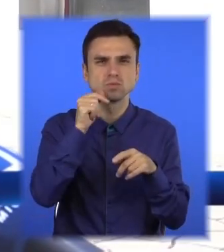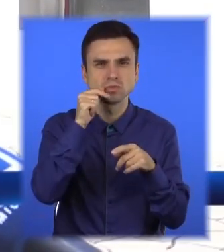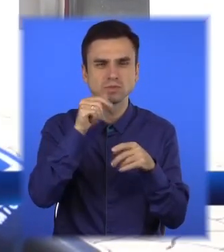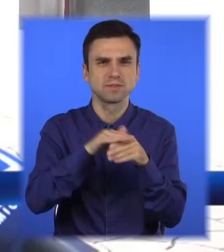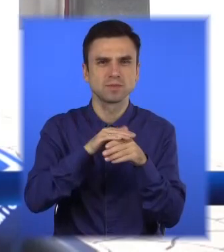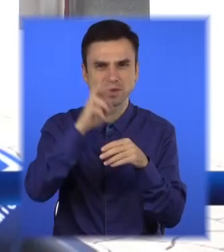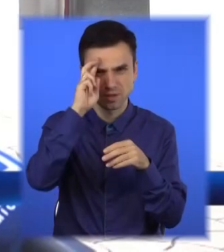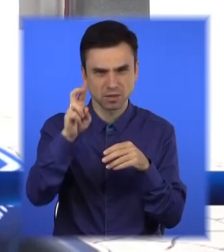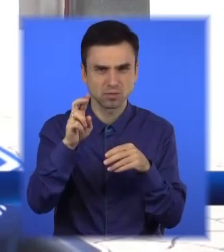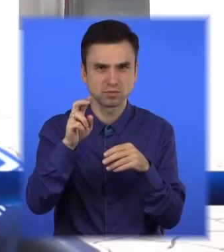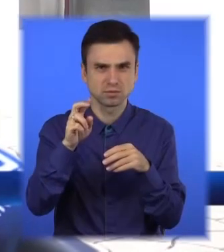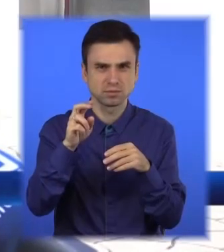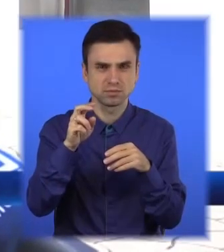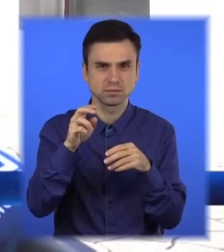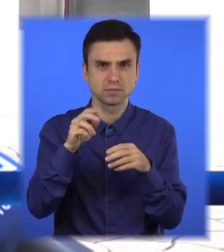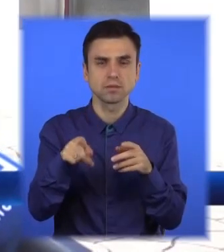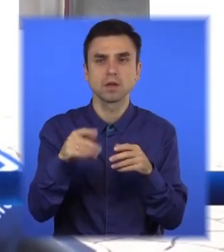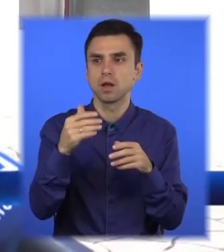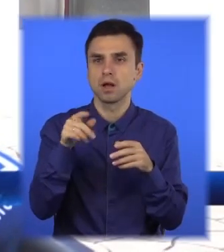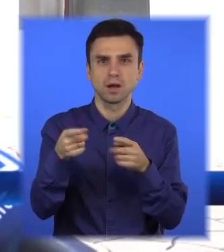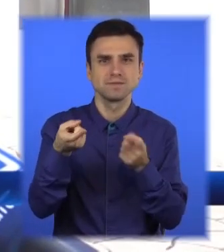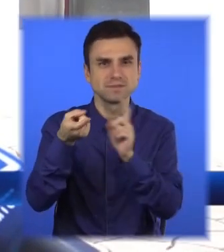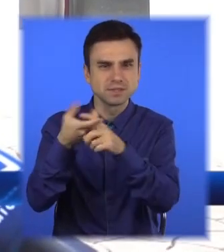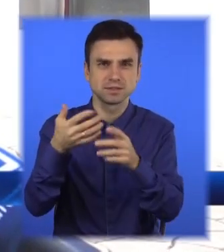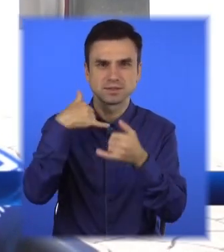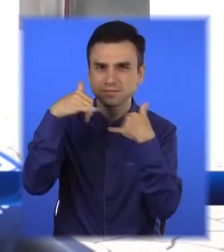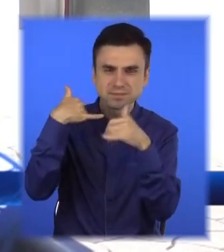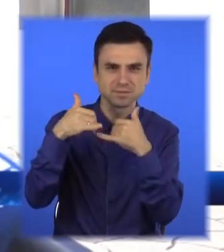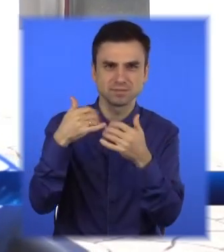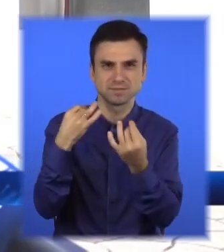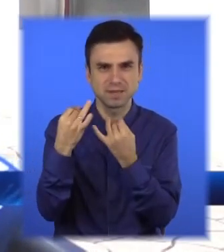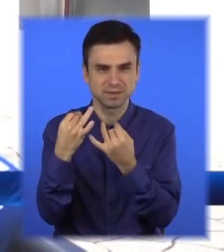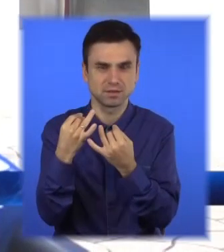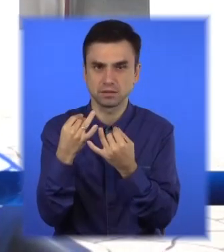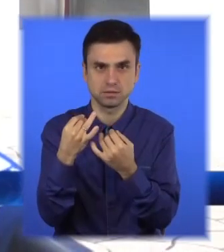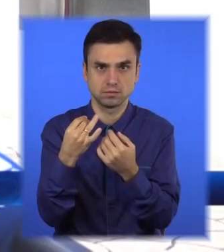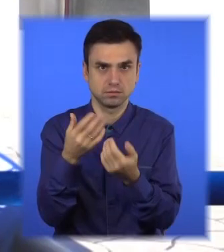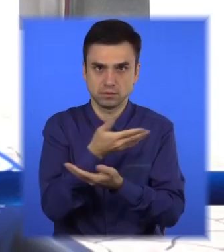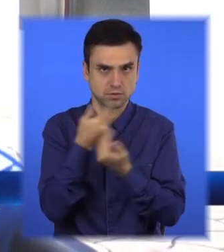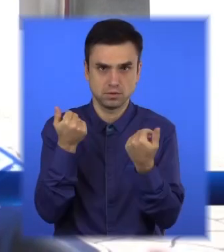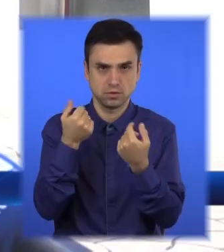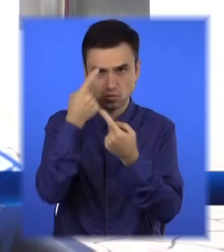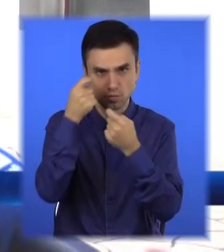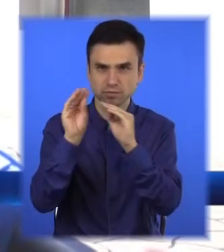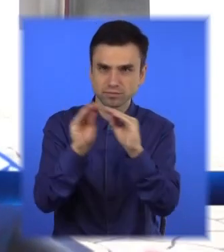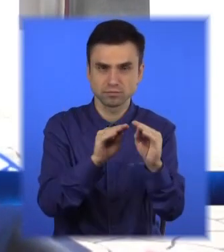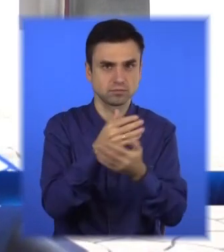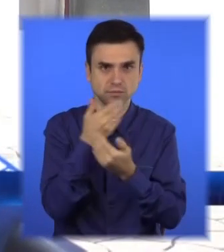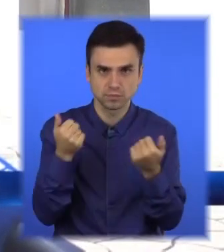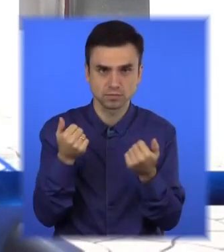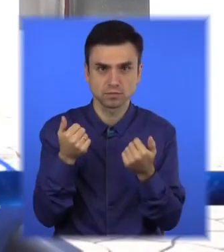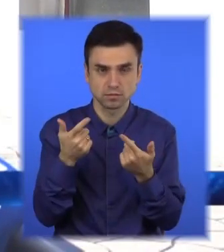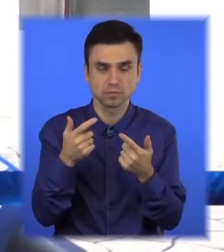Король, ІВ, ні одного телефона нету, нічого. І в стройці помішали кабеля на